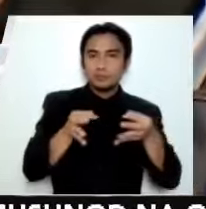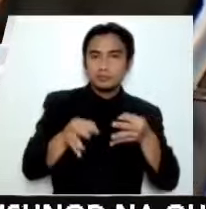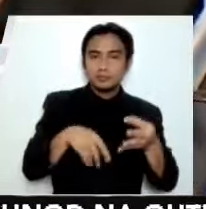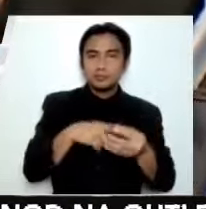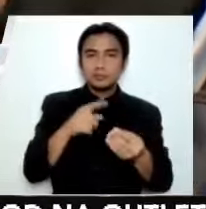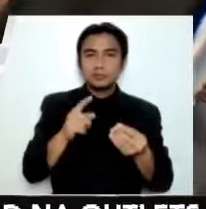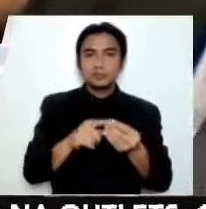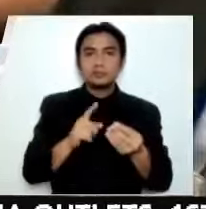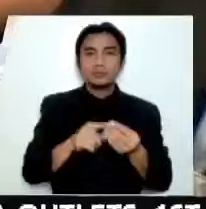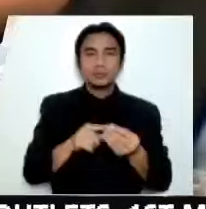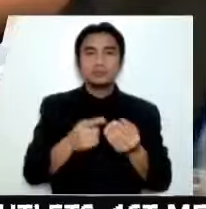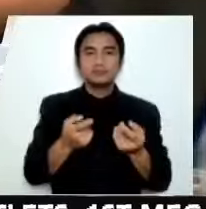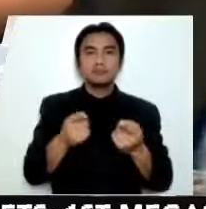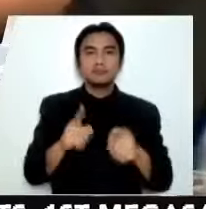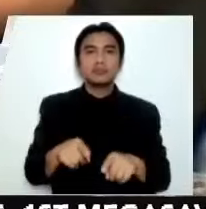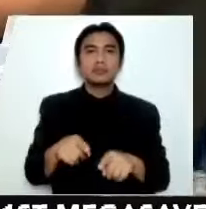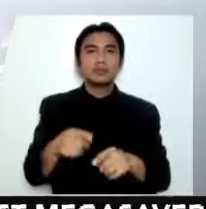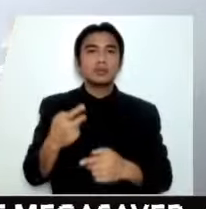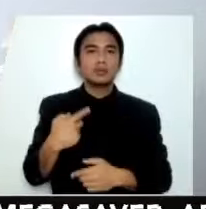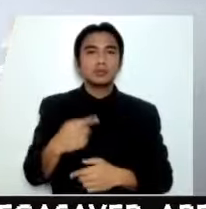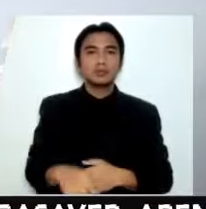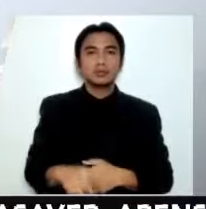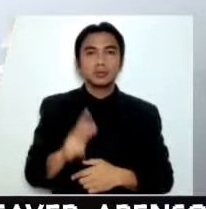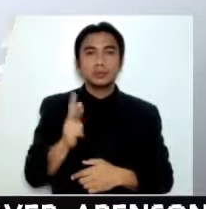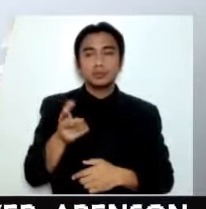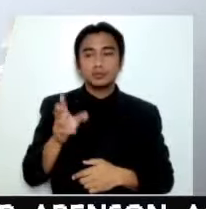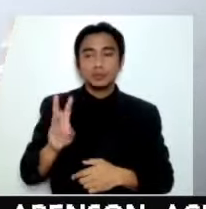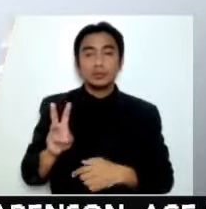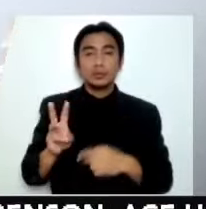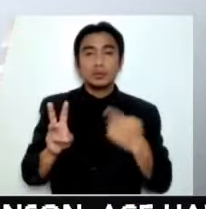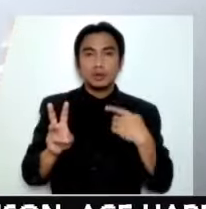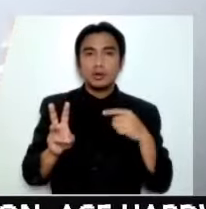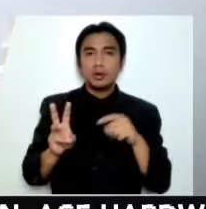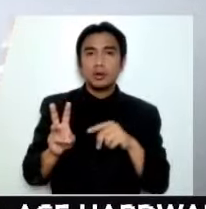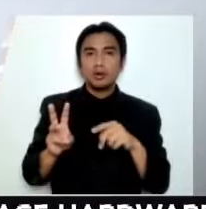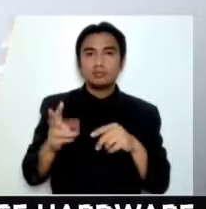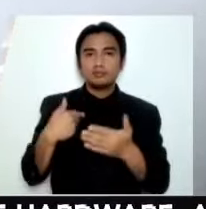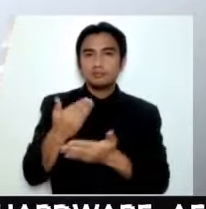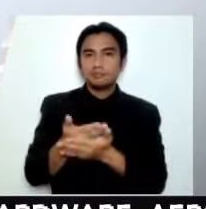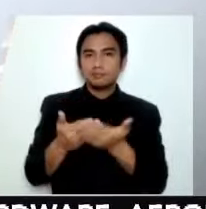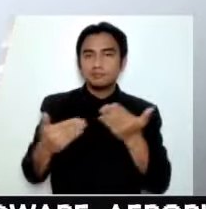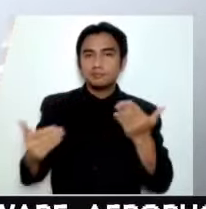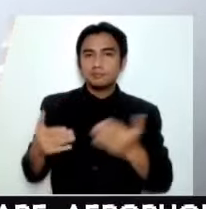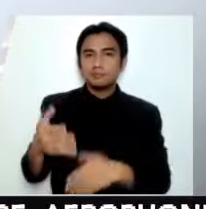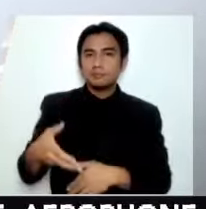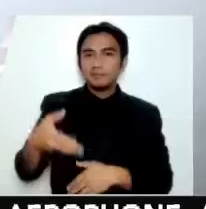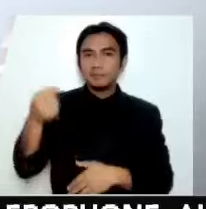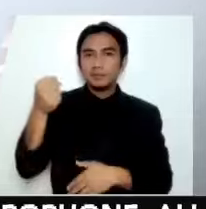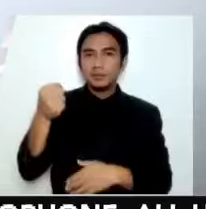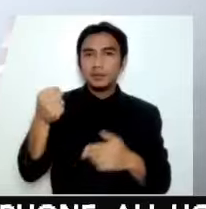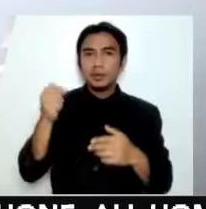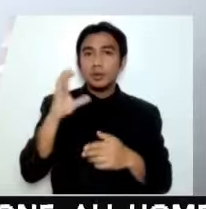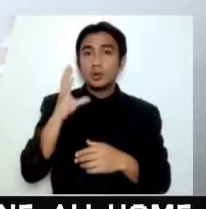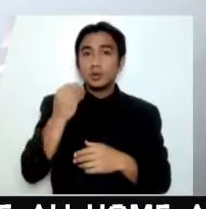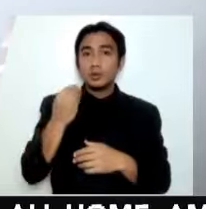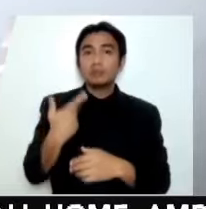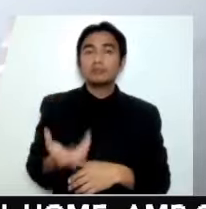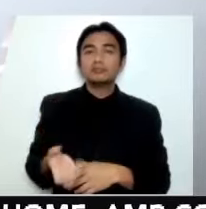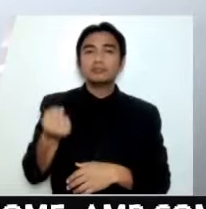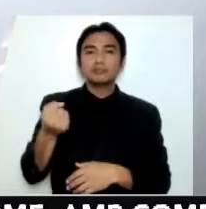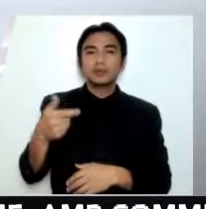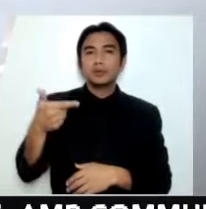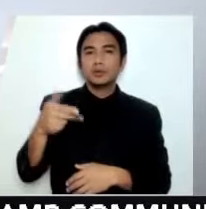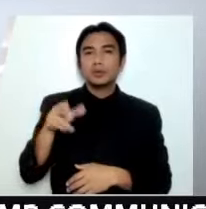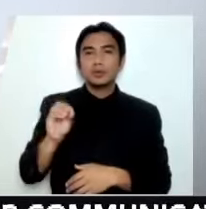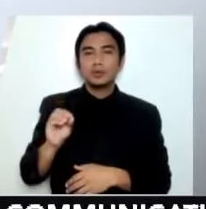Aniya, 36 sa mga pina-freeze na accounts ang nakapangalan kay Guo. Wala pang pahayag ang kampo